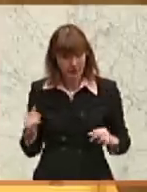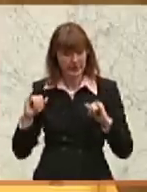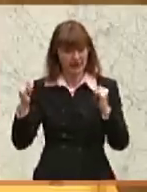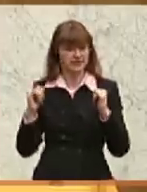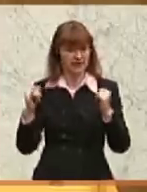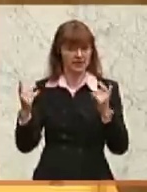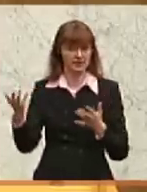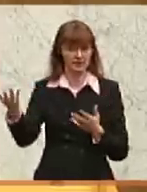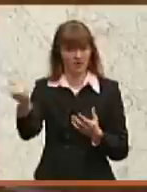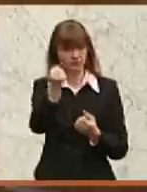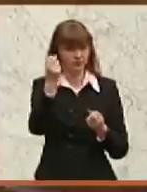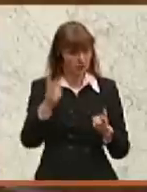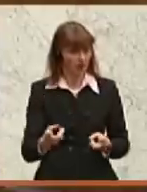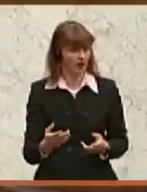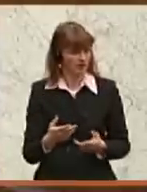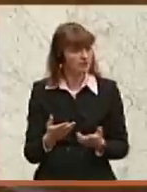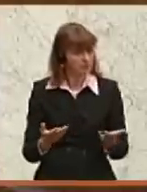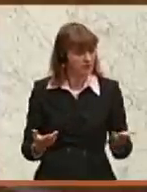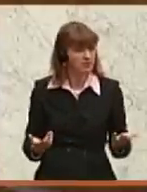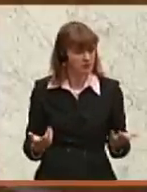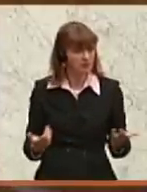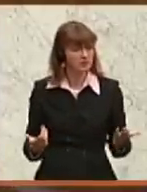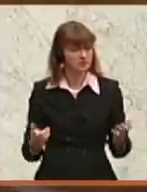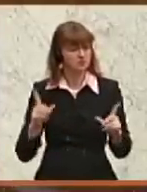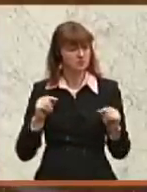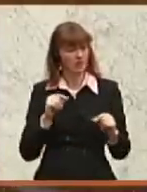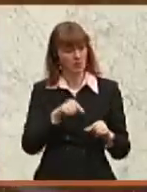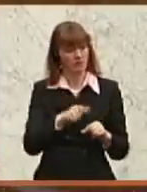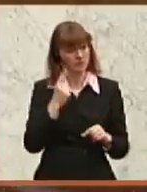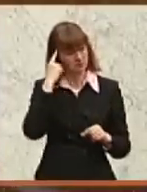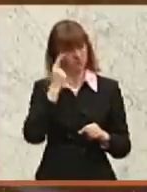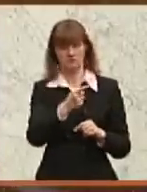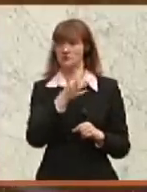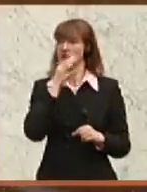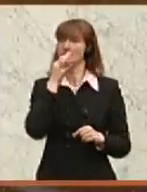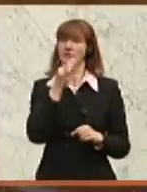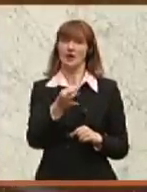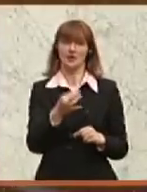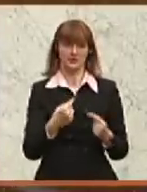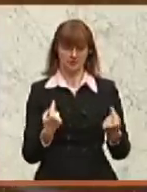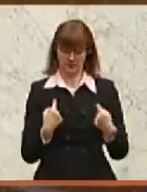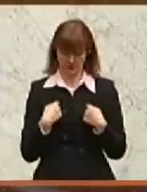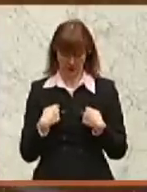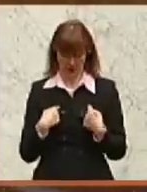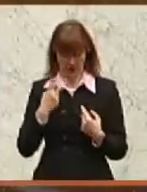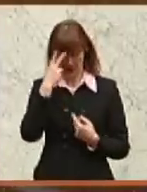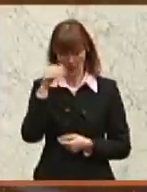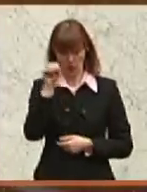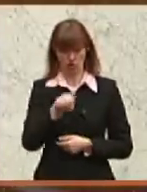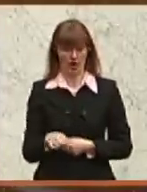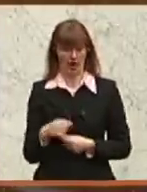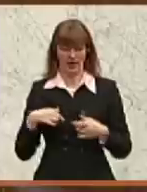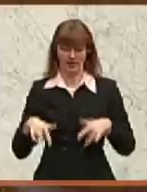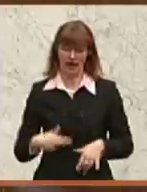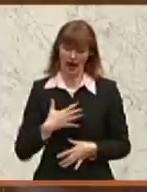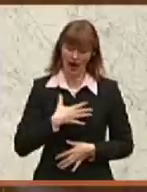Ich habe Ihnen dann schon zugehört, aber vorangestellt haben Sie die Frage, ich, Herr Strache, habe ein Anliegen, das bringe